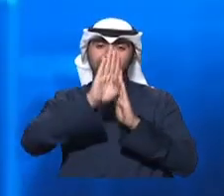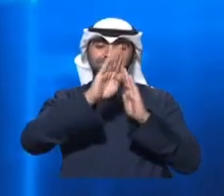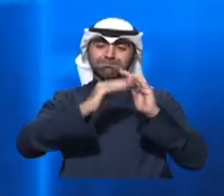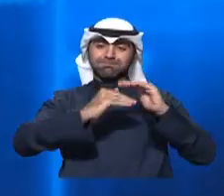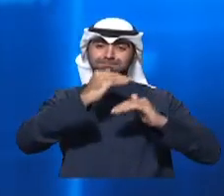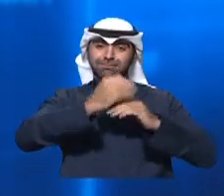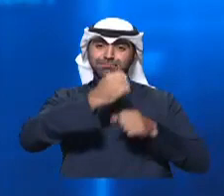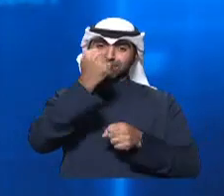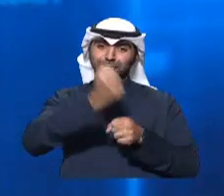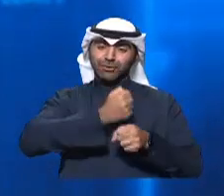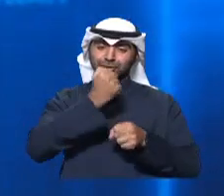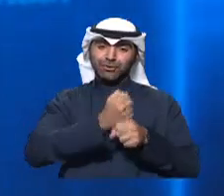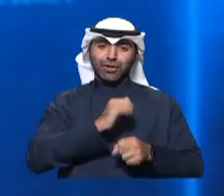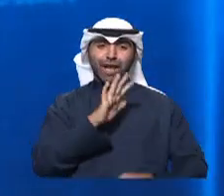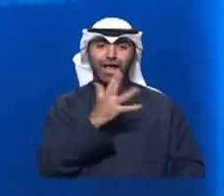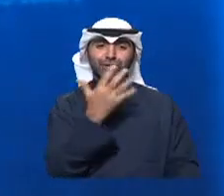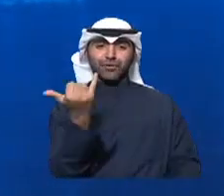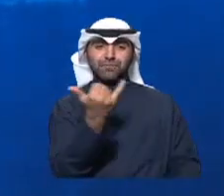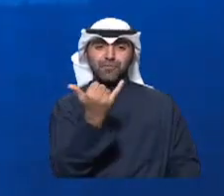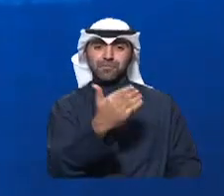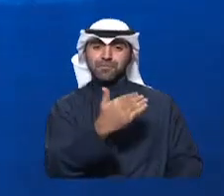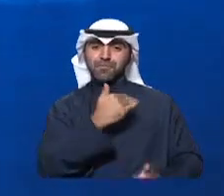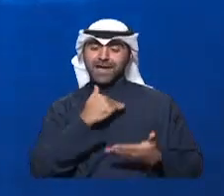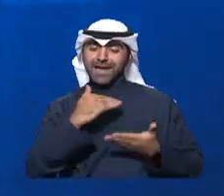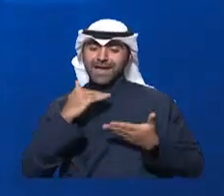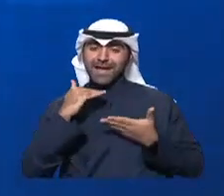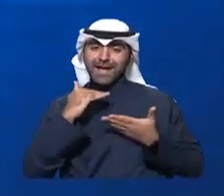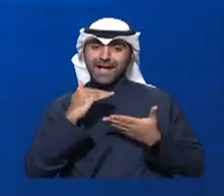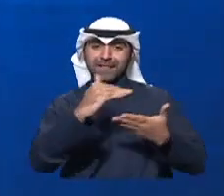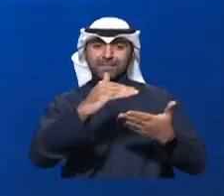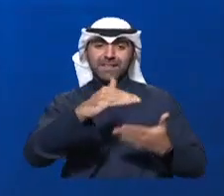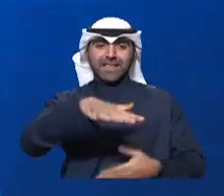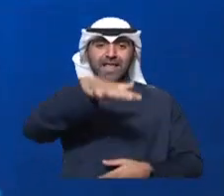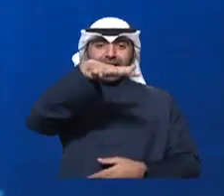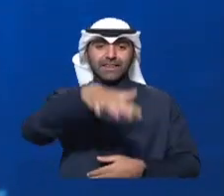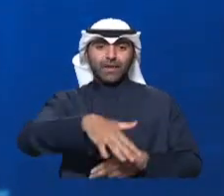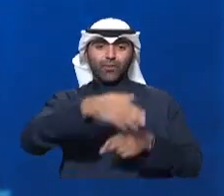والعطاء لخدمة الوطن الغالي، معبرا